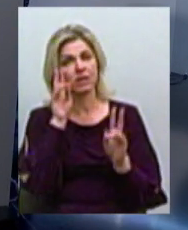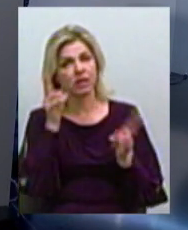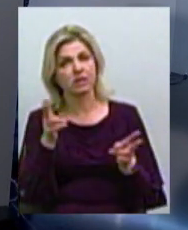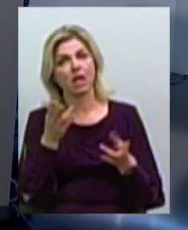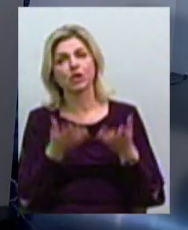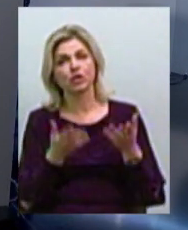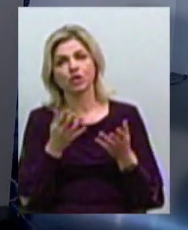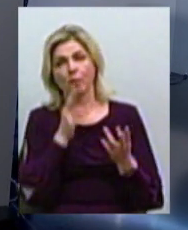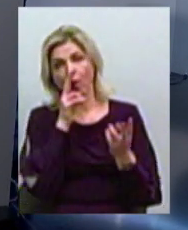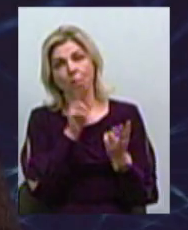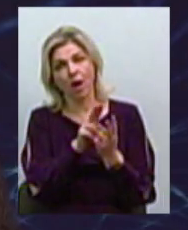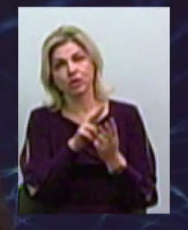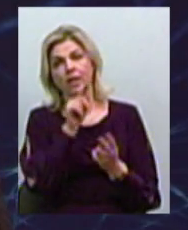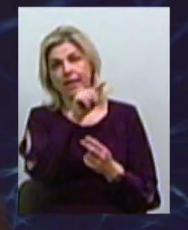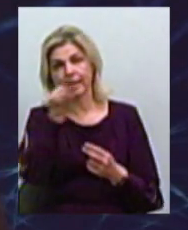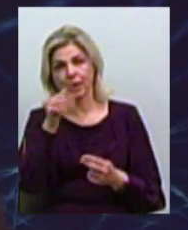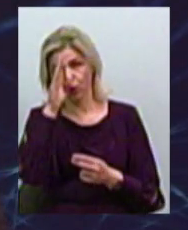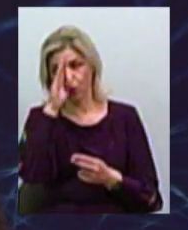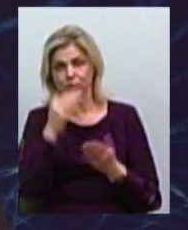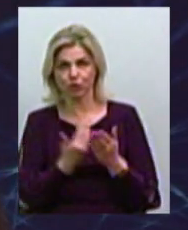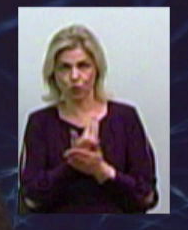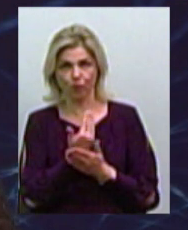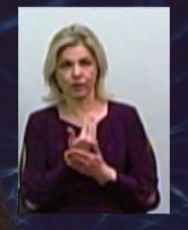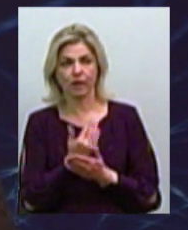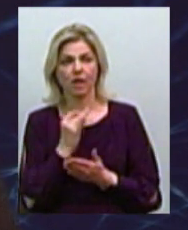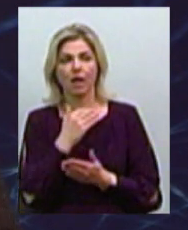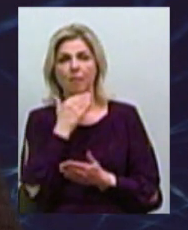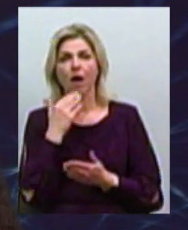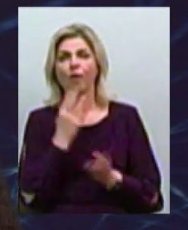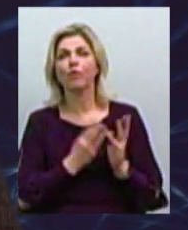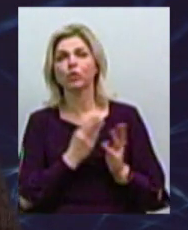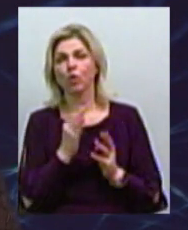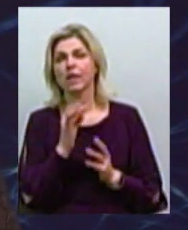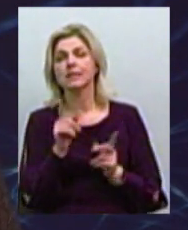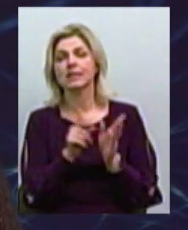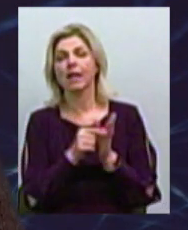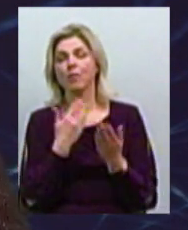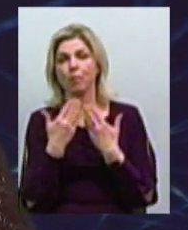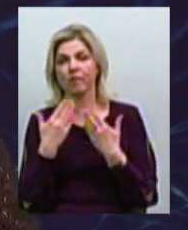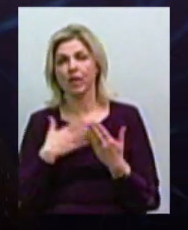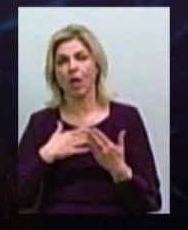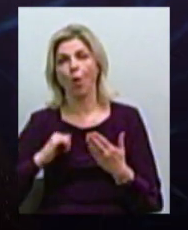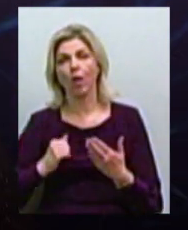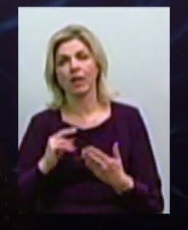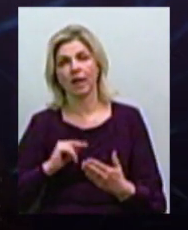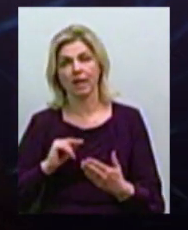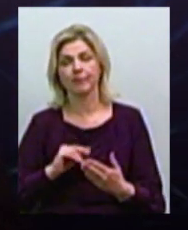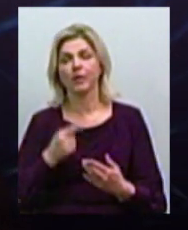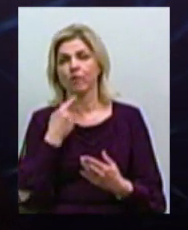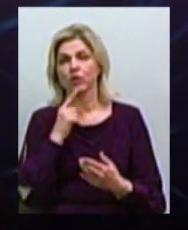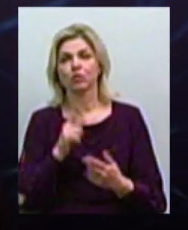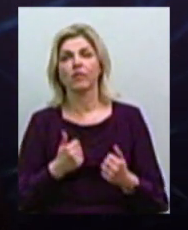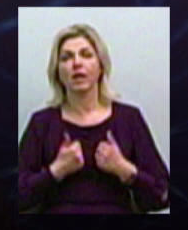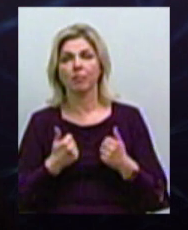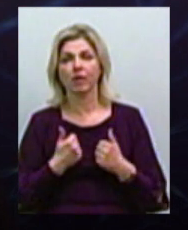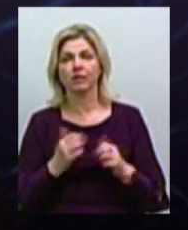чи побачиш ти цих хлопців знову. І багато волонтерів, з якими ми спілкувалися, наші колеги, вони казали, що от намагаються